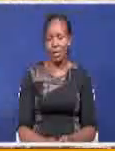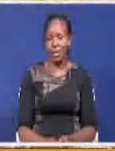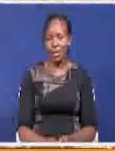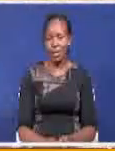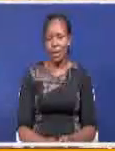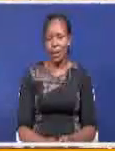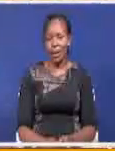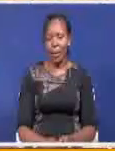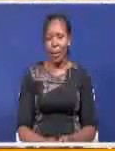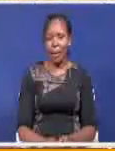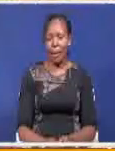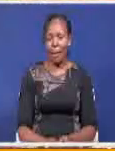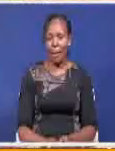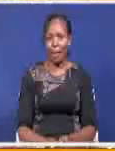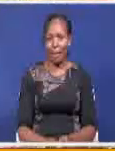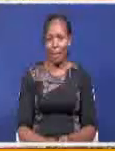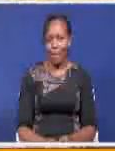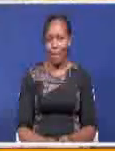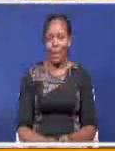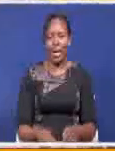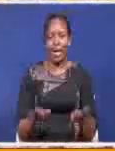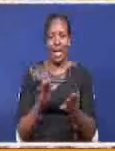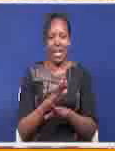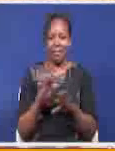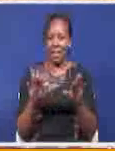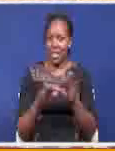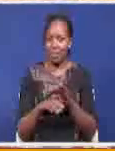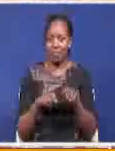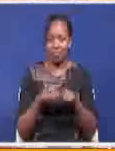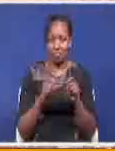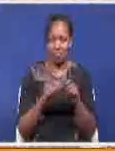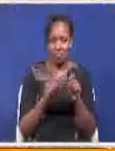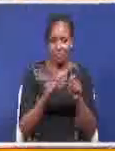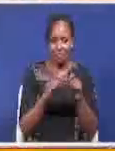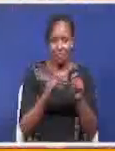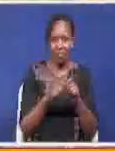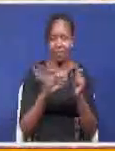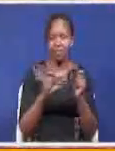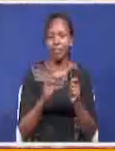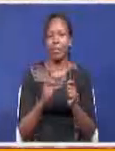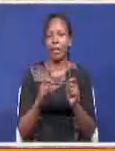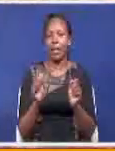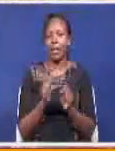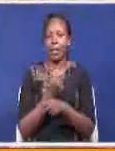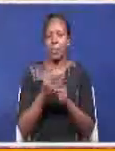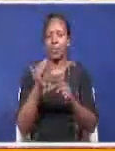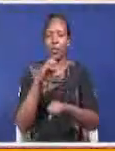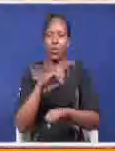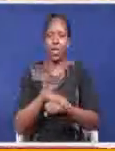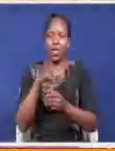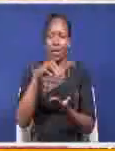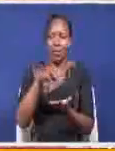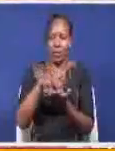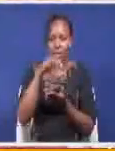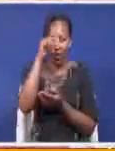Oke vibora viete otiro amba gento dharako otibora Susan Gwa Mwindu. Otiro amba gete kia ngavoro kiona. Otie vora amba gete kia